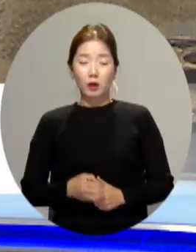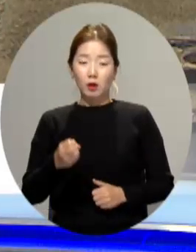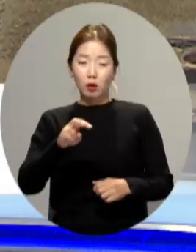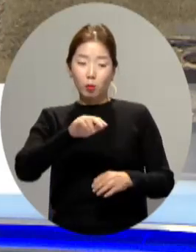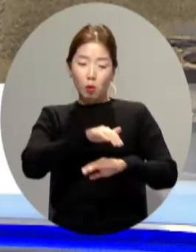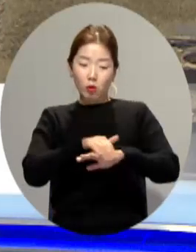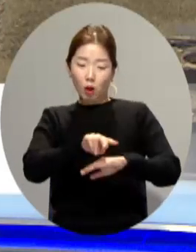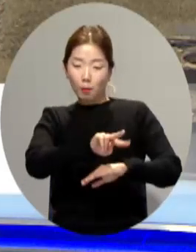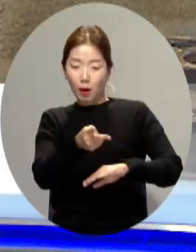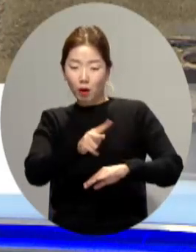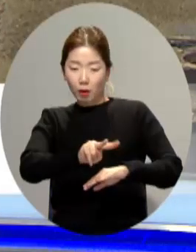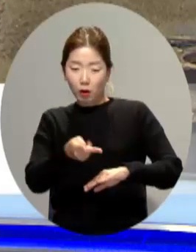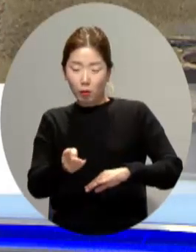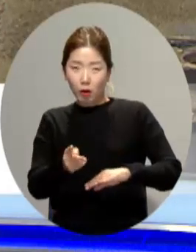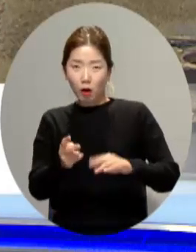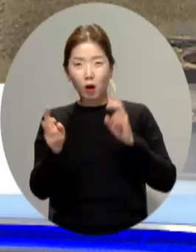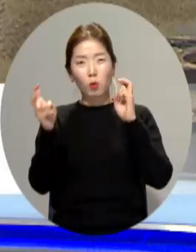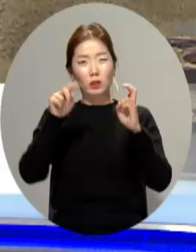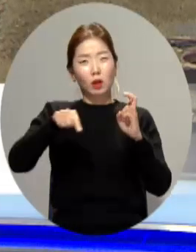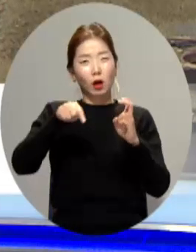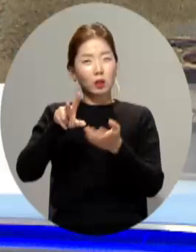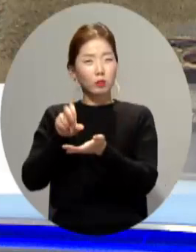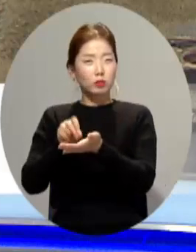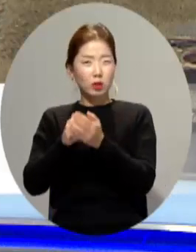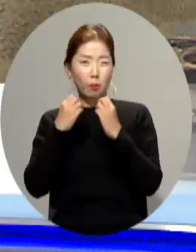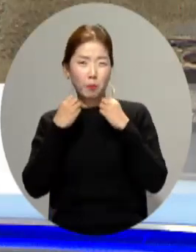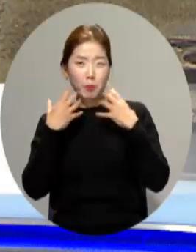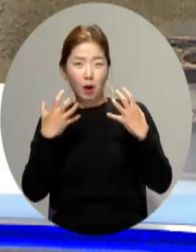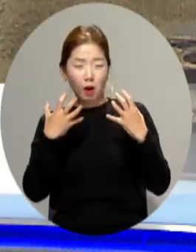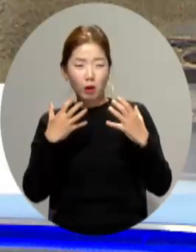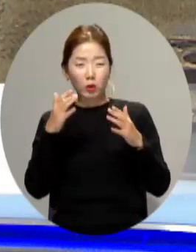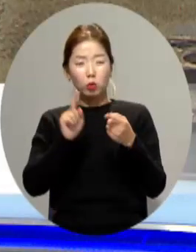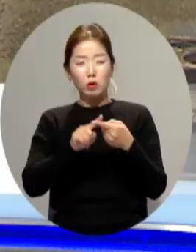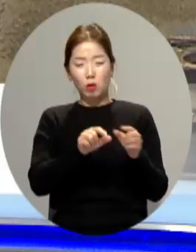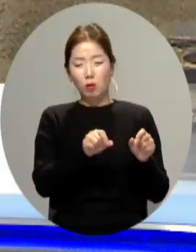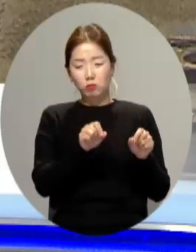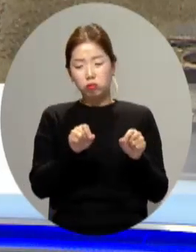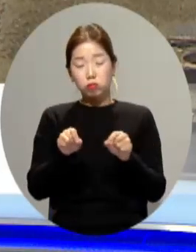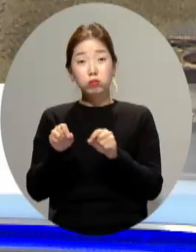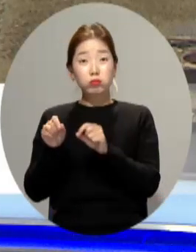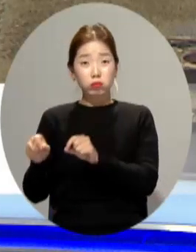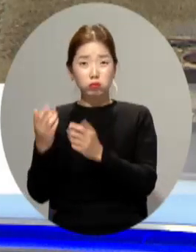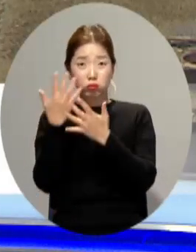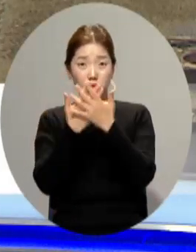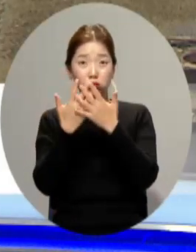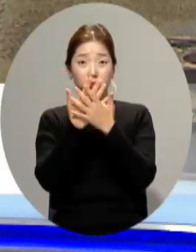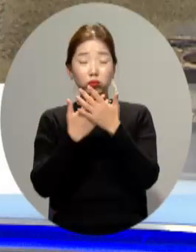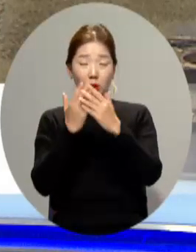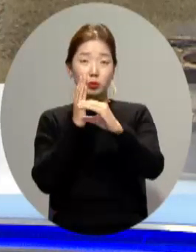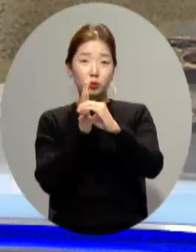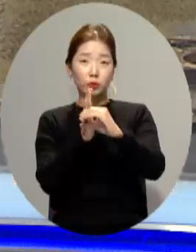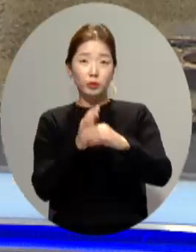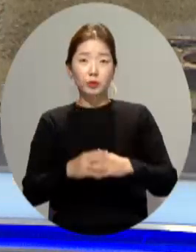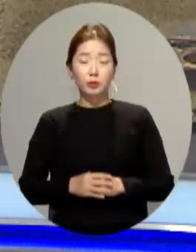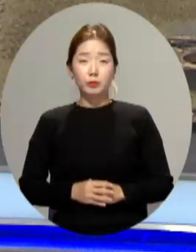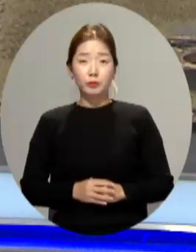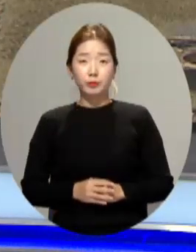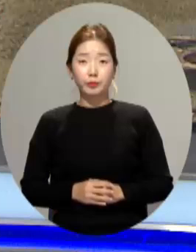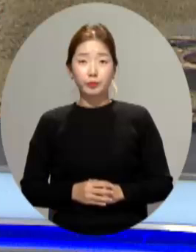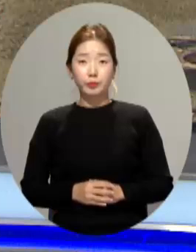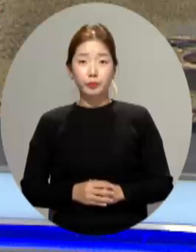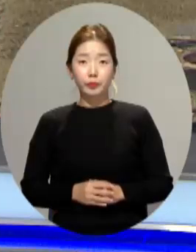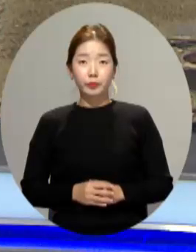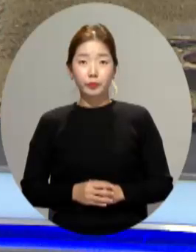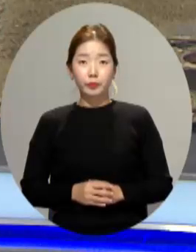계획 변경과 시공사 내부 문제까지 겹치면서 완공을 기약할 수 없는 상황으로 비화되고 있습니다. 전재웅